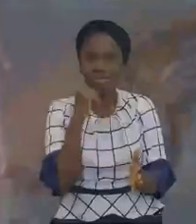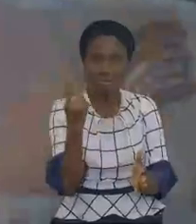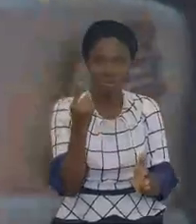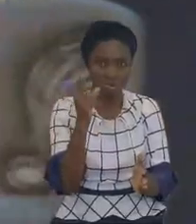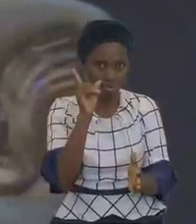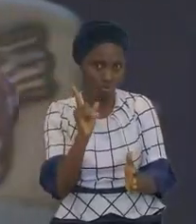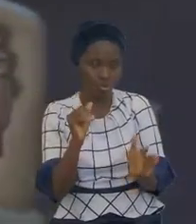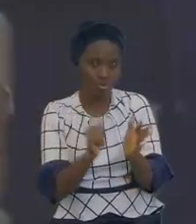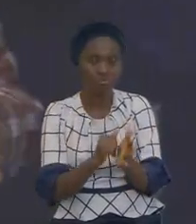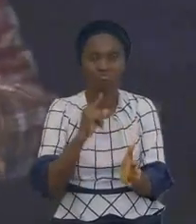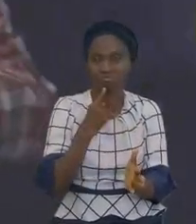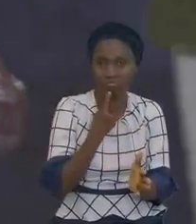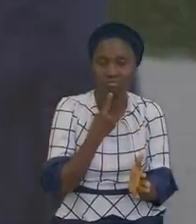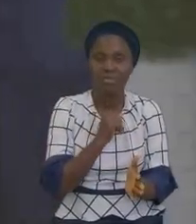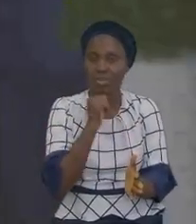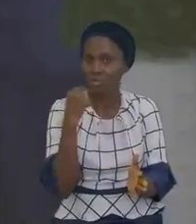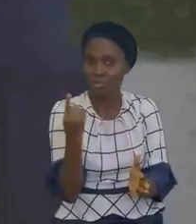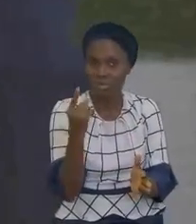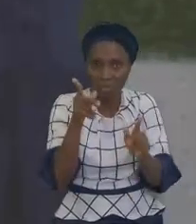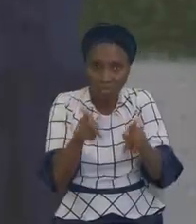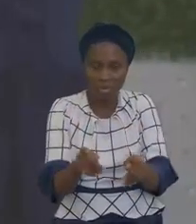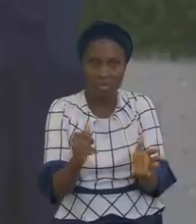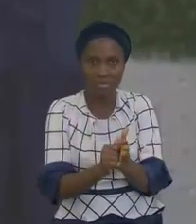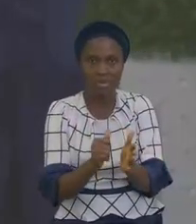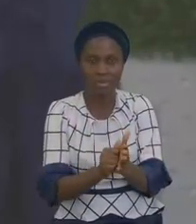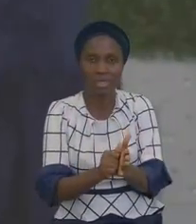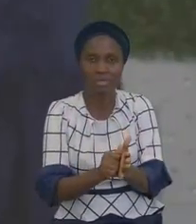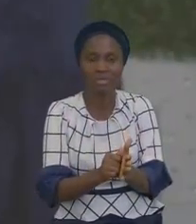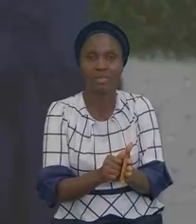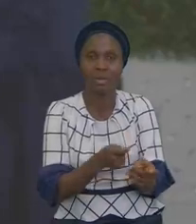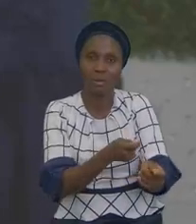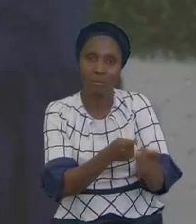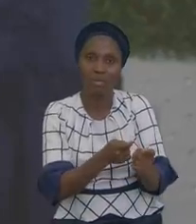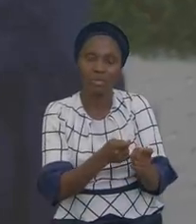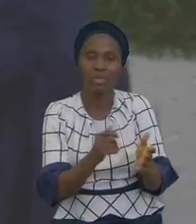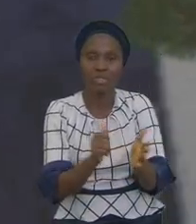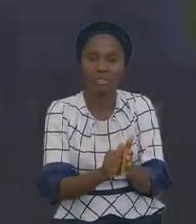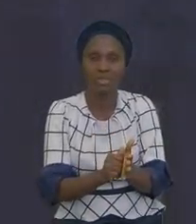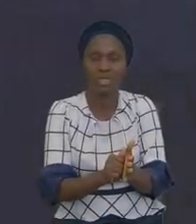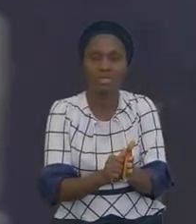Il n'était pas le seul qui poursuivait, jusqu'à ce qu'il obtienne ce qu'il voulait.